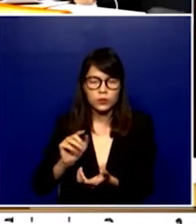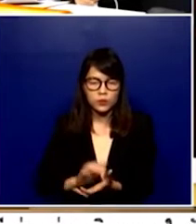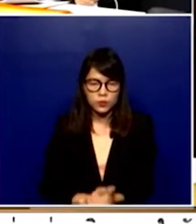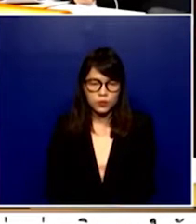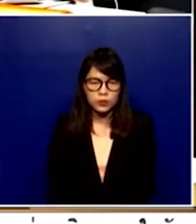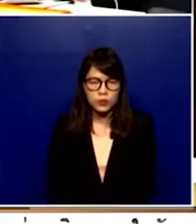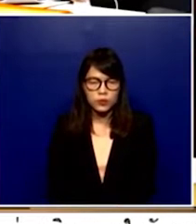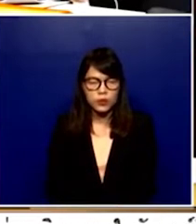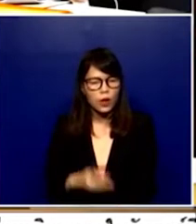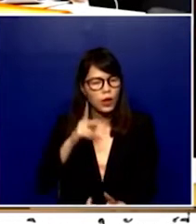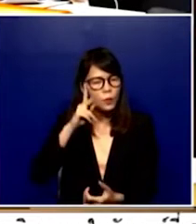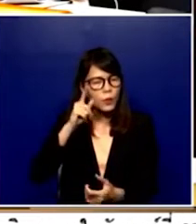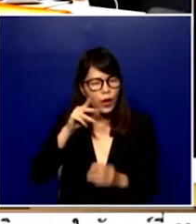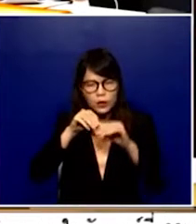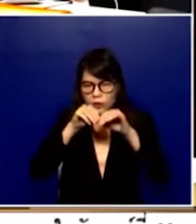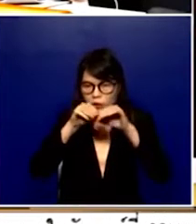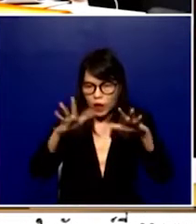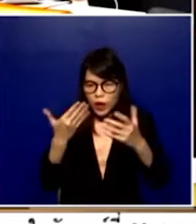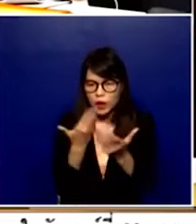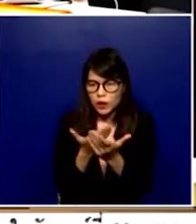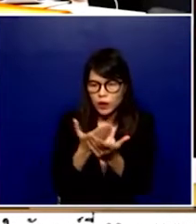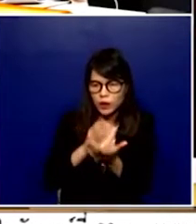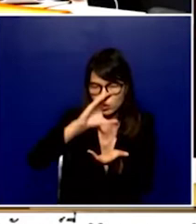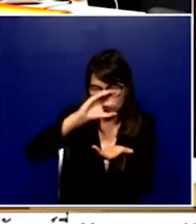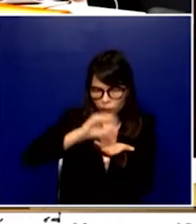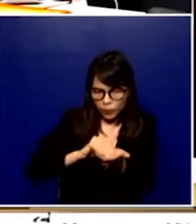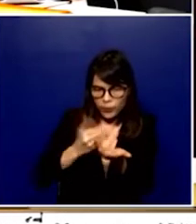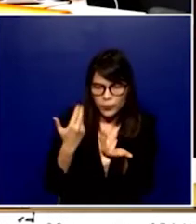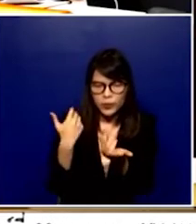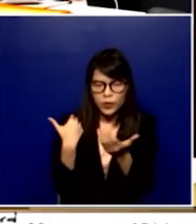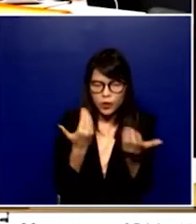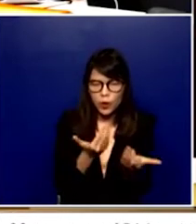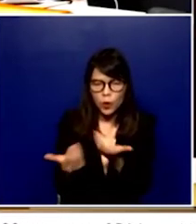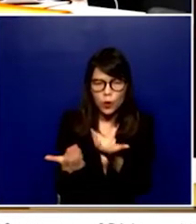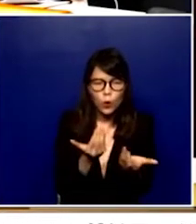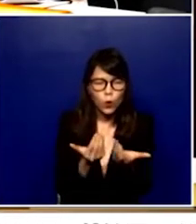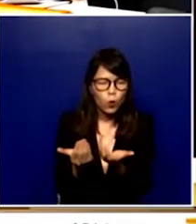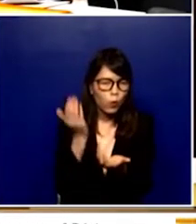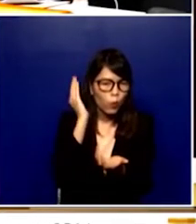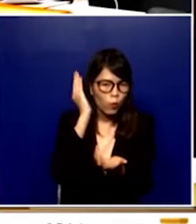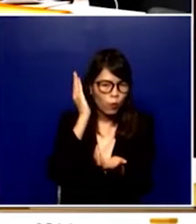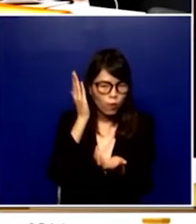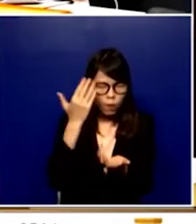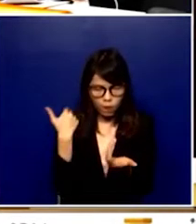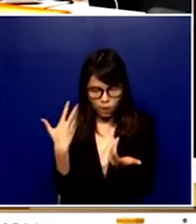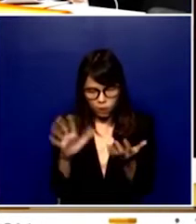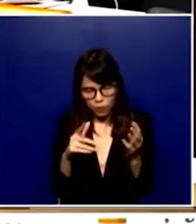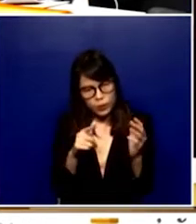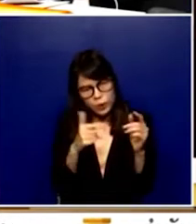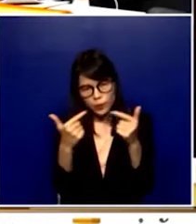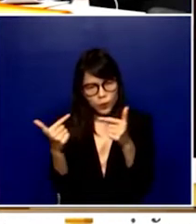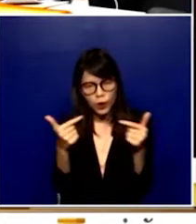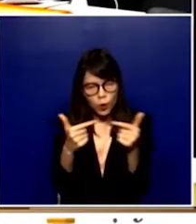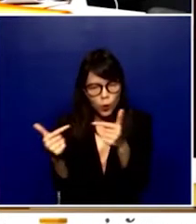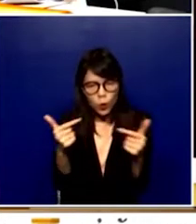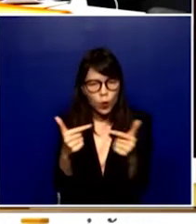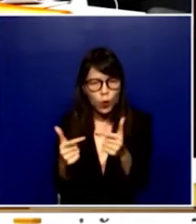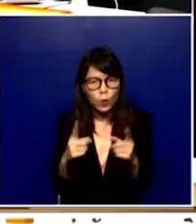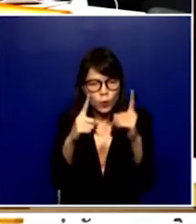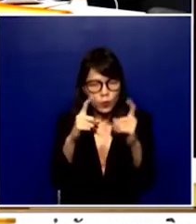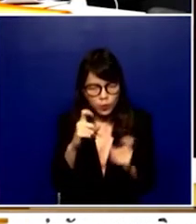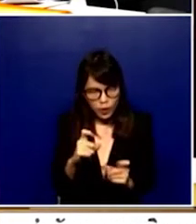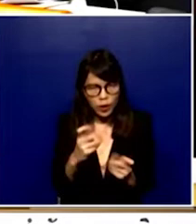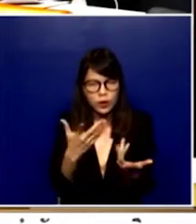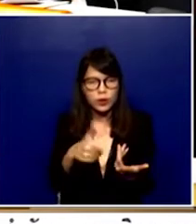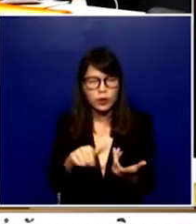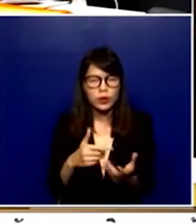บางข่าวได้รับเงินบํานาน็มระดบ จากลกชายไปเสยชีวิตนการรบคนนั้นอายุเกบ 90 คนนี้อายุ 73 ต้องข